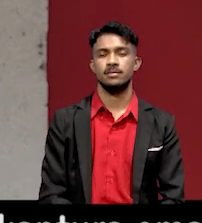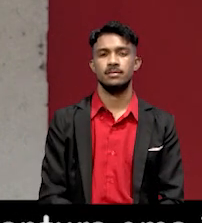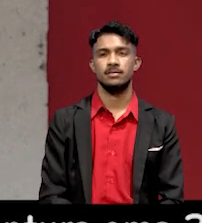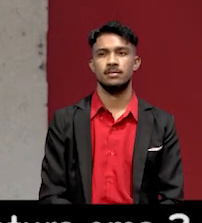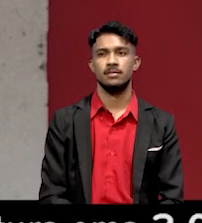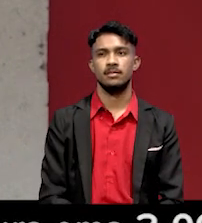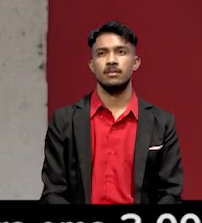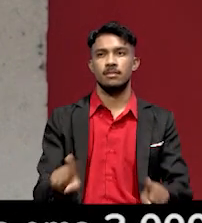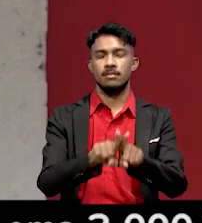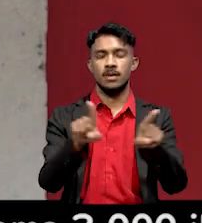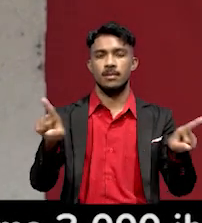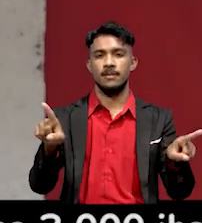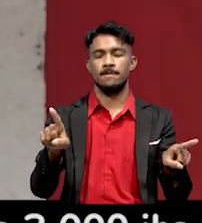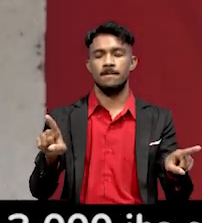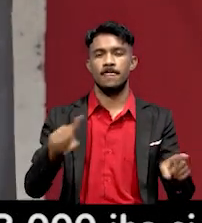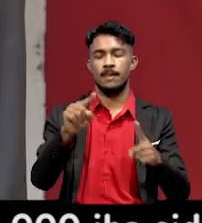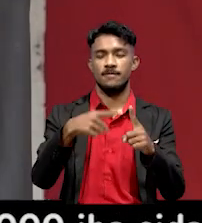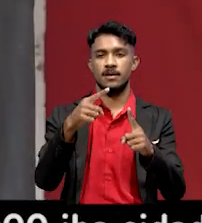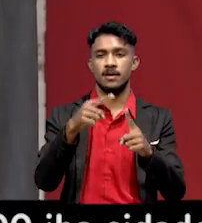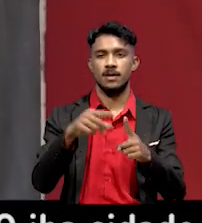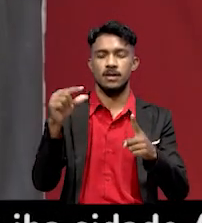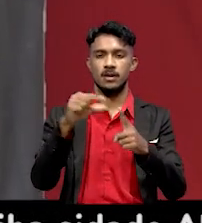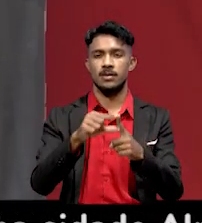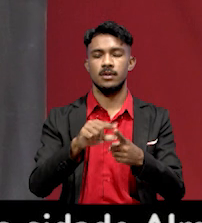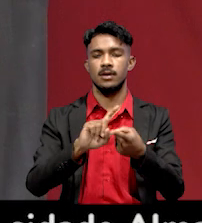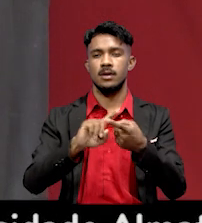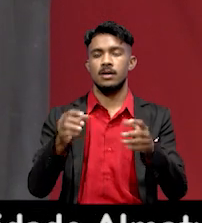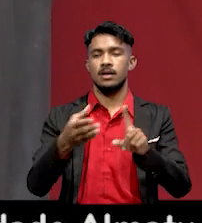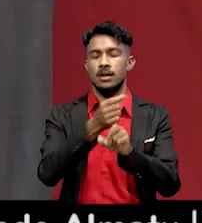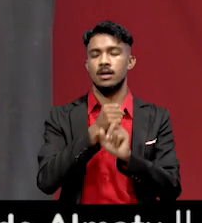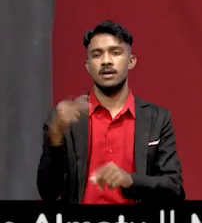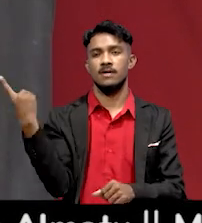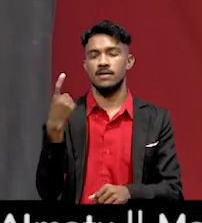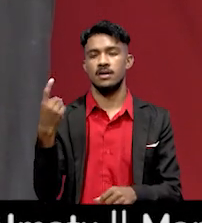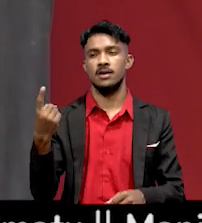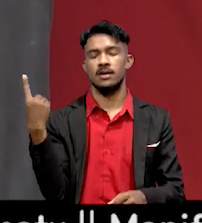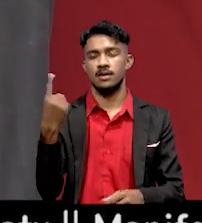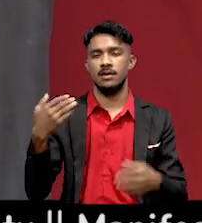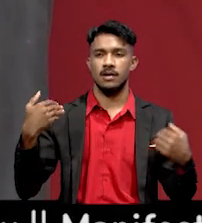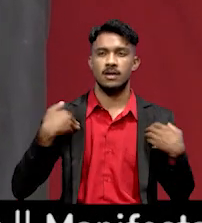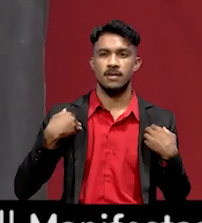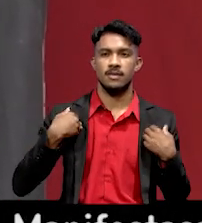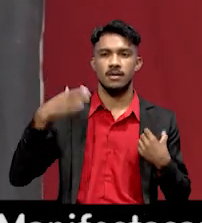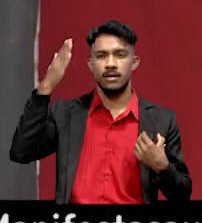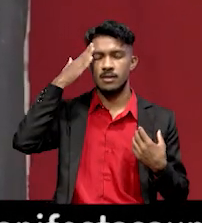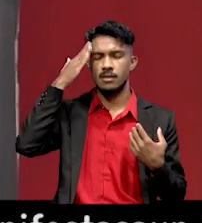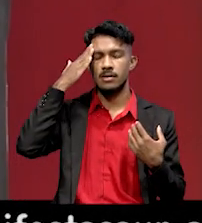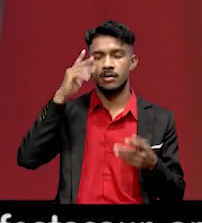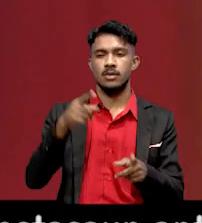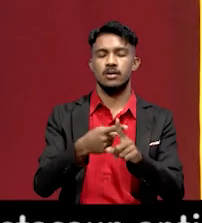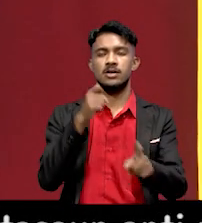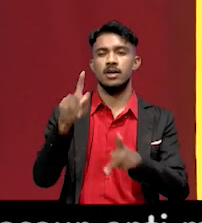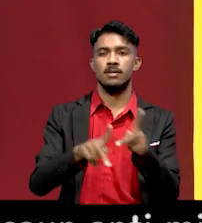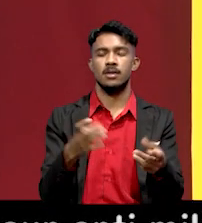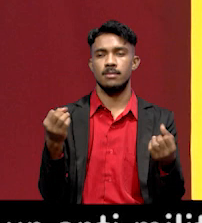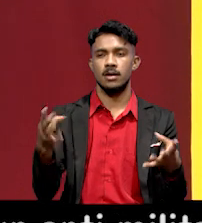Mai be, vai hira titul ne karna fatin, hau nei sempre ia preserção, usi ema bara, katak